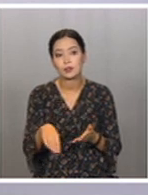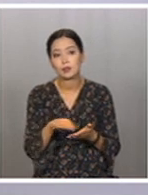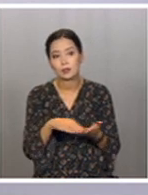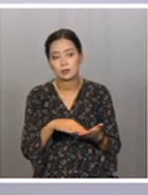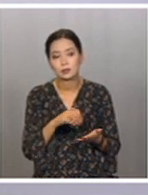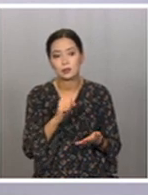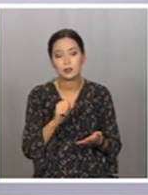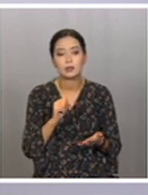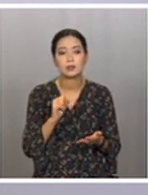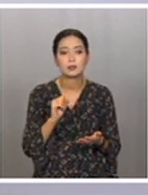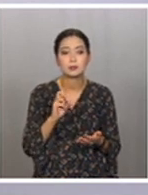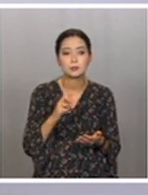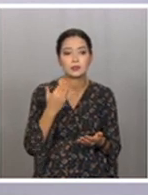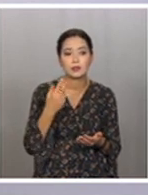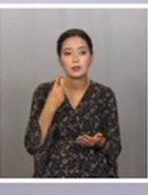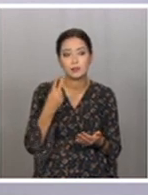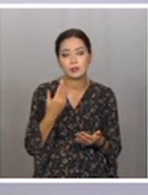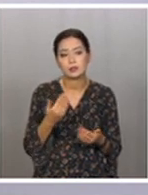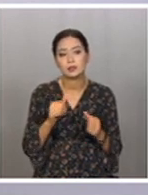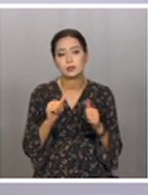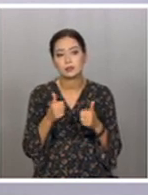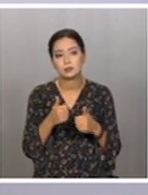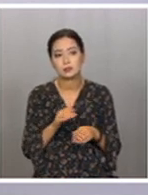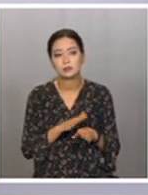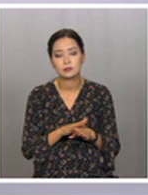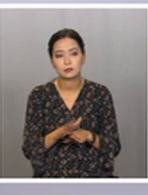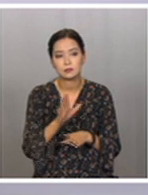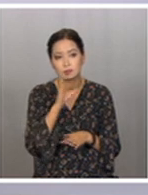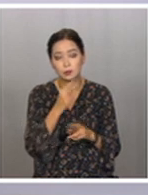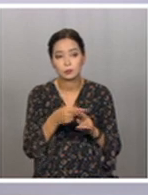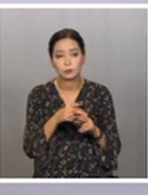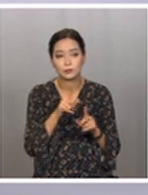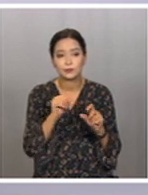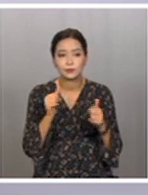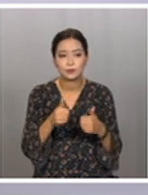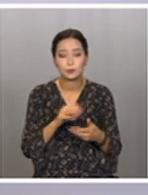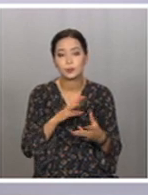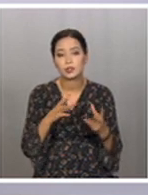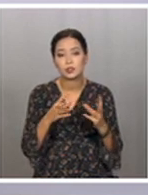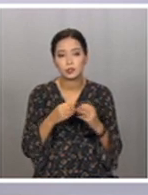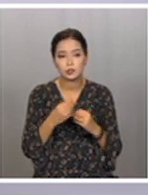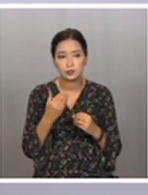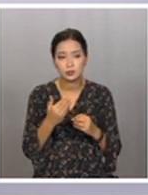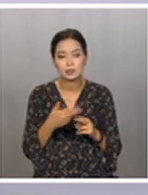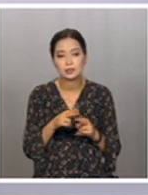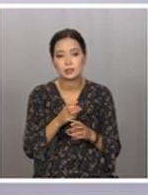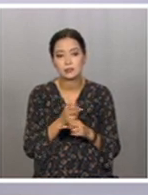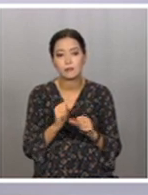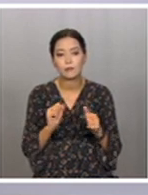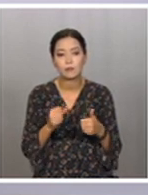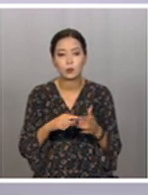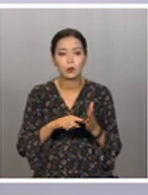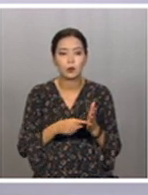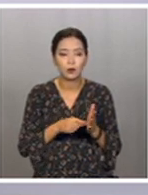векторы қосылған Б векторының квадраты ретінде алаламыз формула бойынша. Нәтижесінде біз қысқаша көбейту формуласын